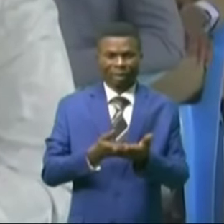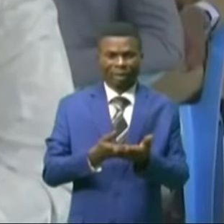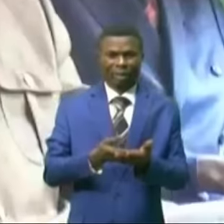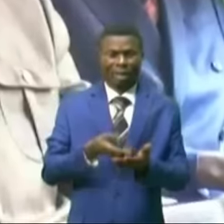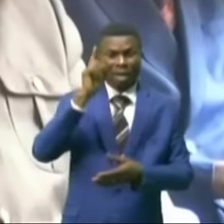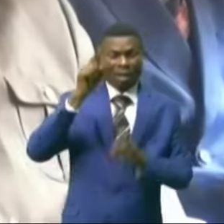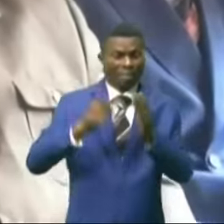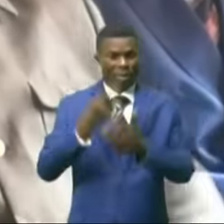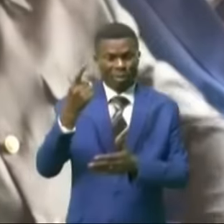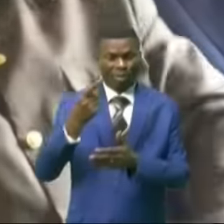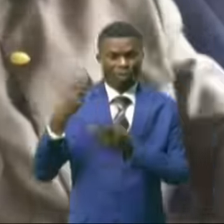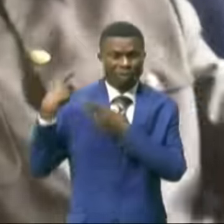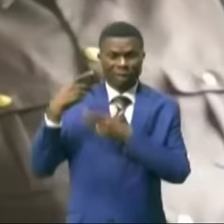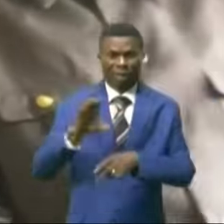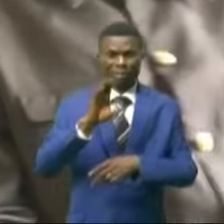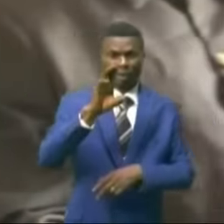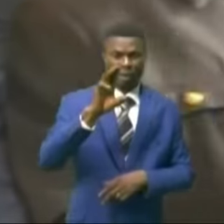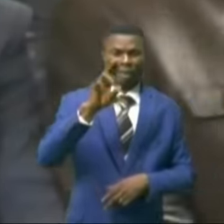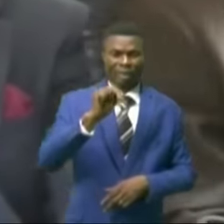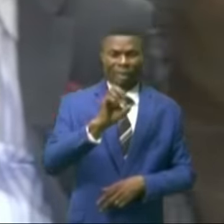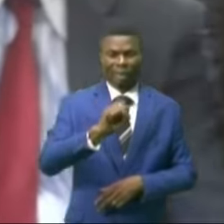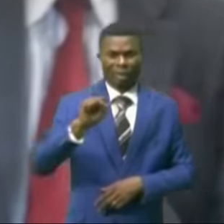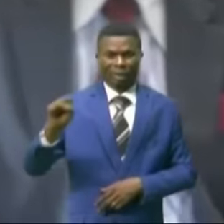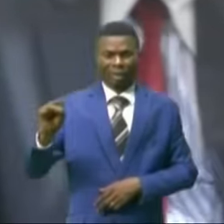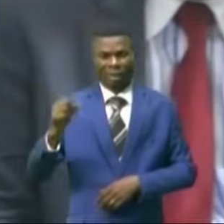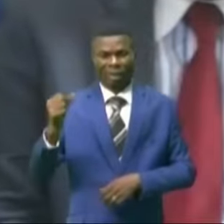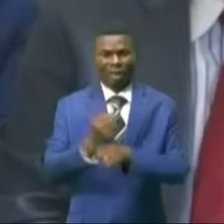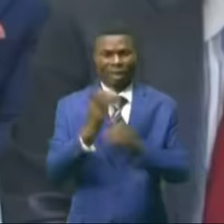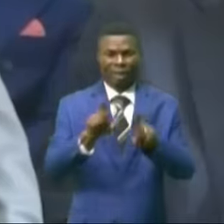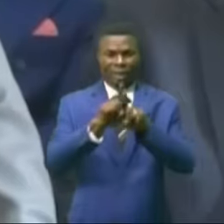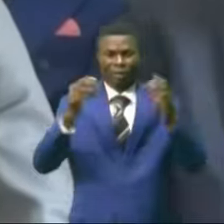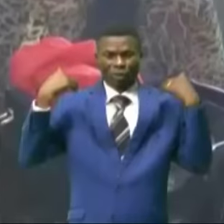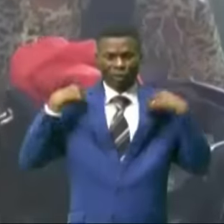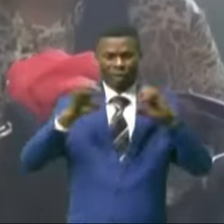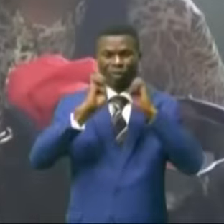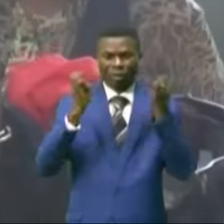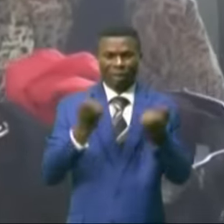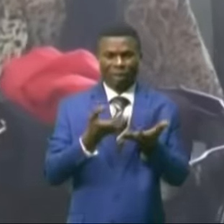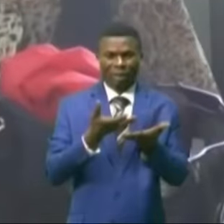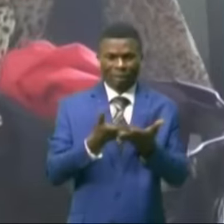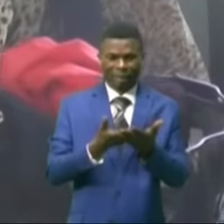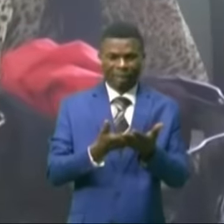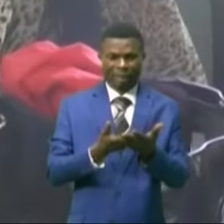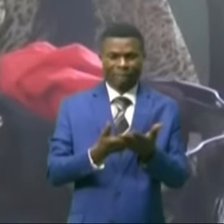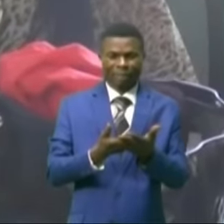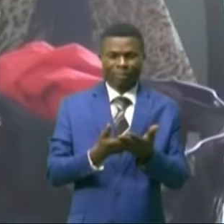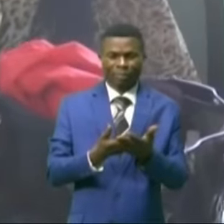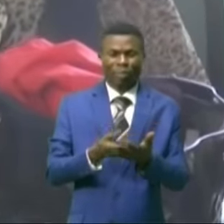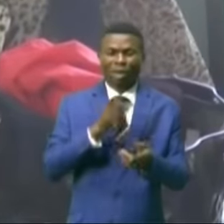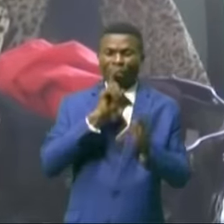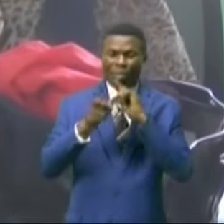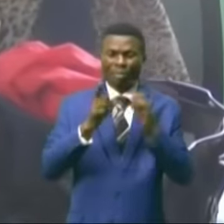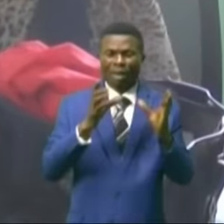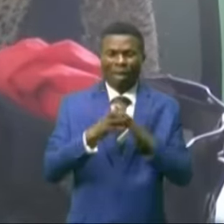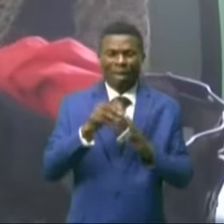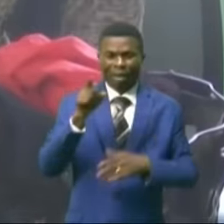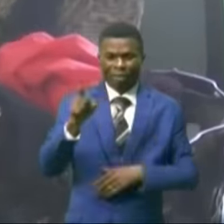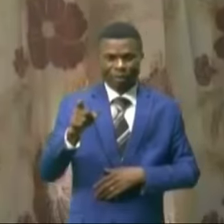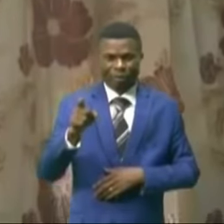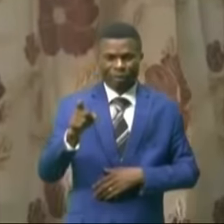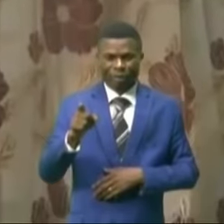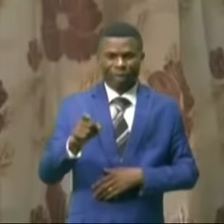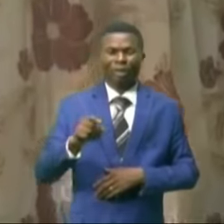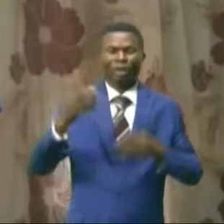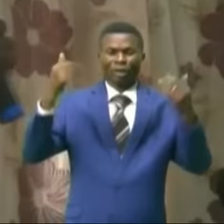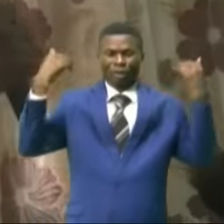l'histoire de la CNSS Kasaï Oriental, les agents et cadres de cette entreprise ont profité pour échanger sans intermédiaire avec le